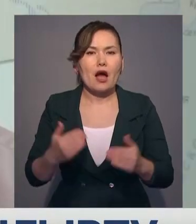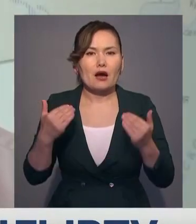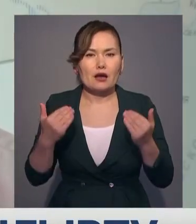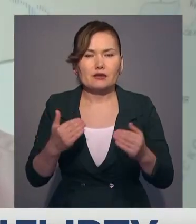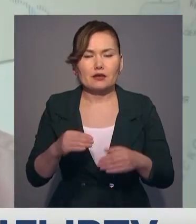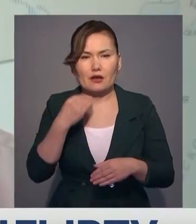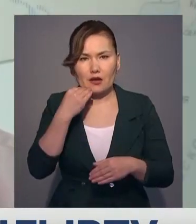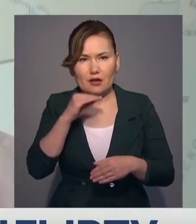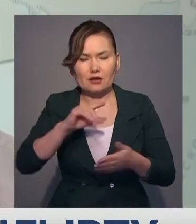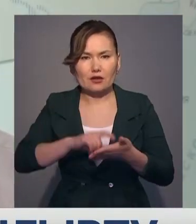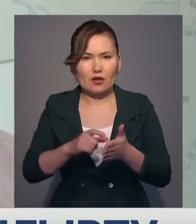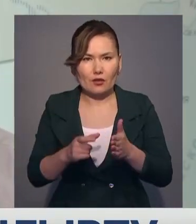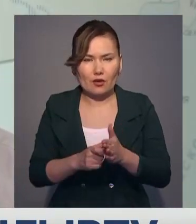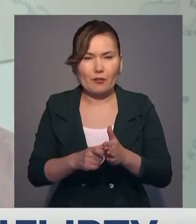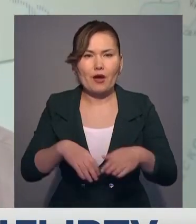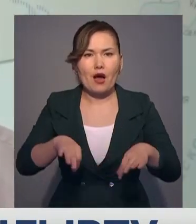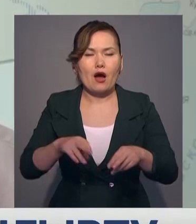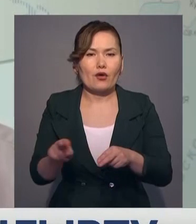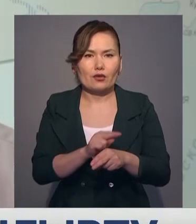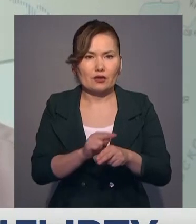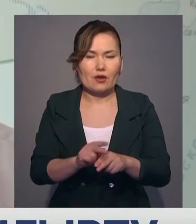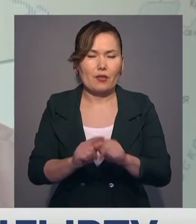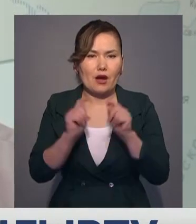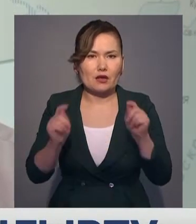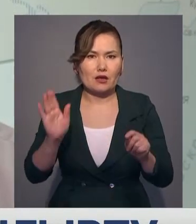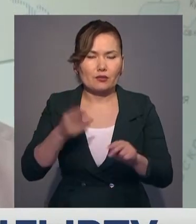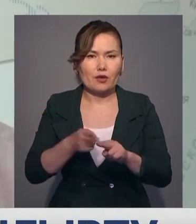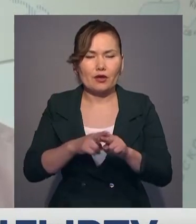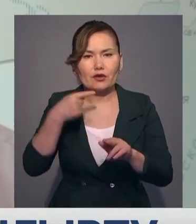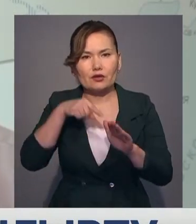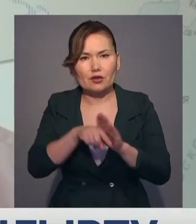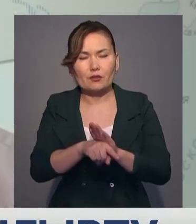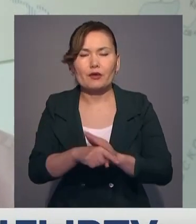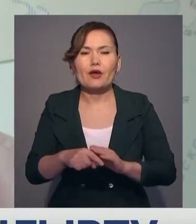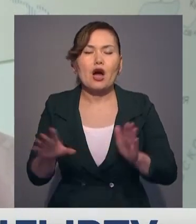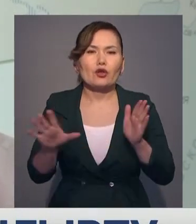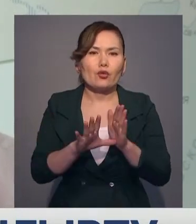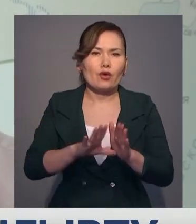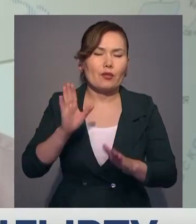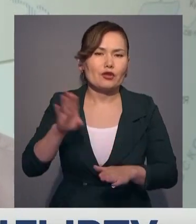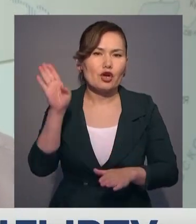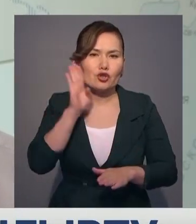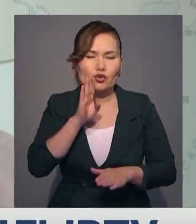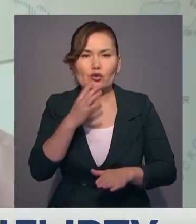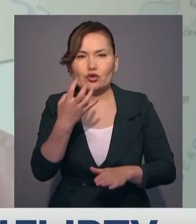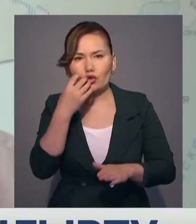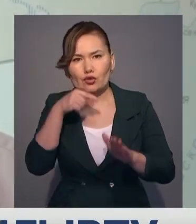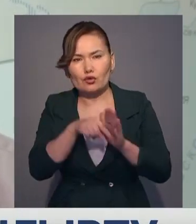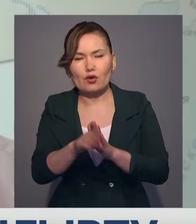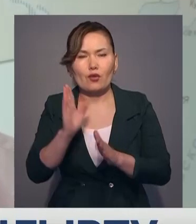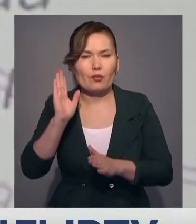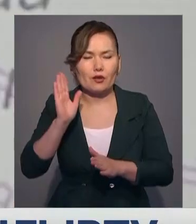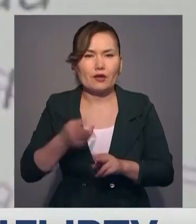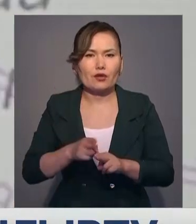оның ішінде тоқ болады, жылу болады, су болады, және өз алдына